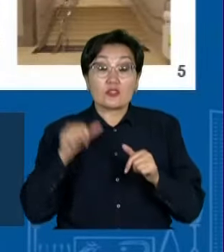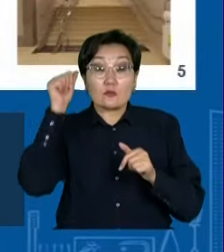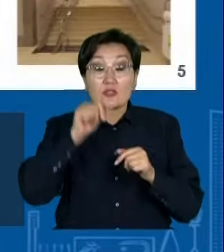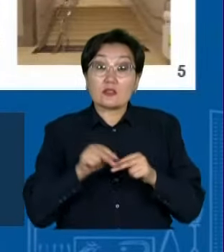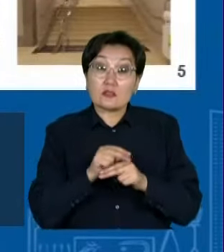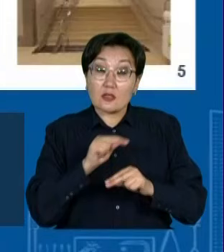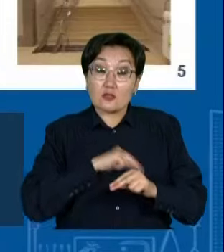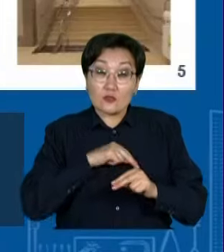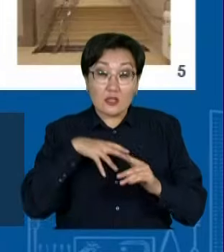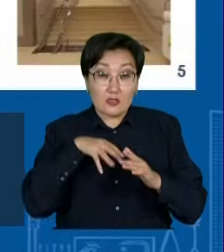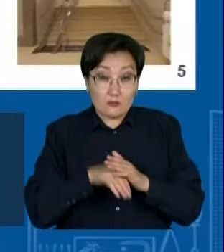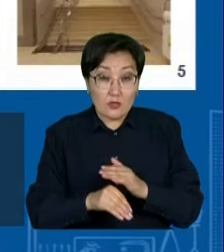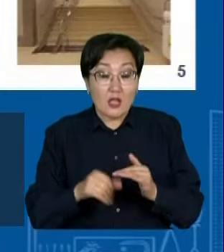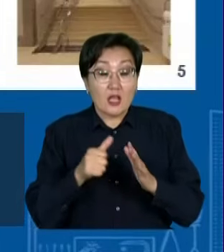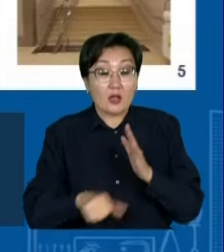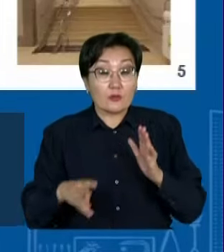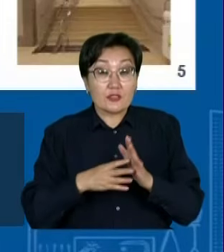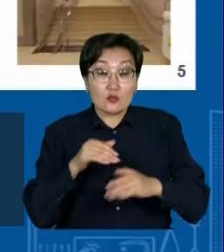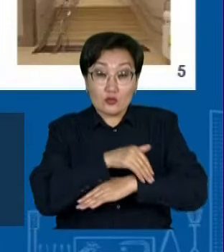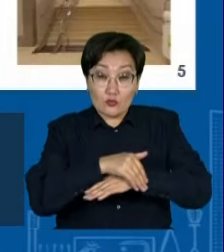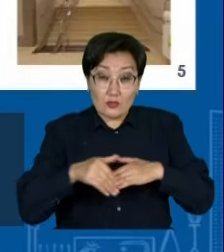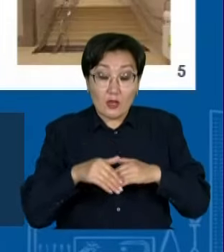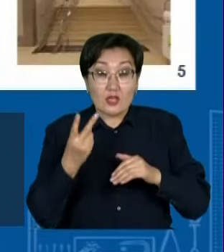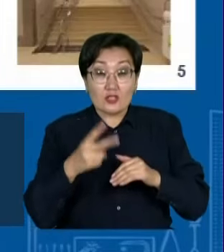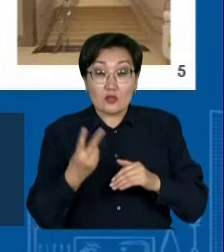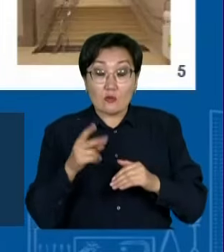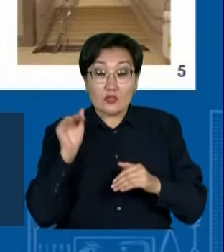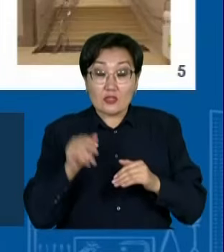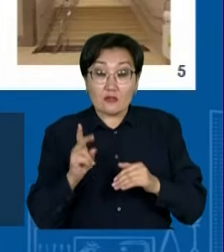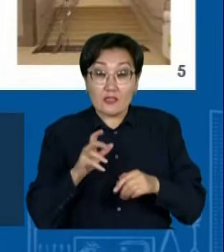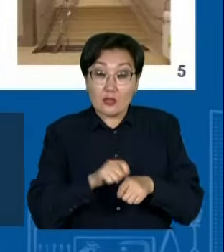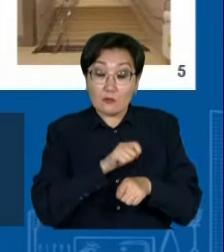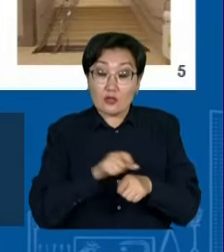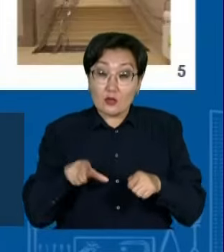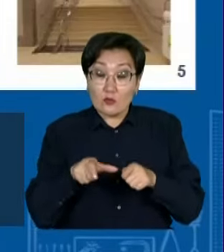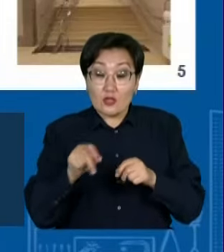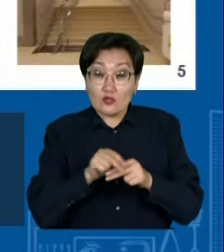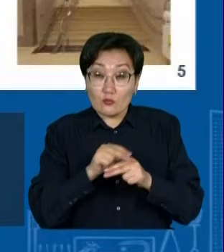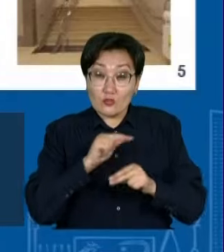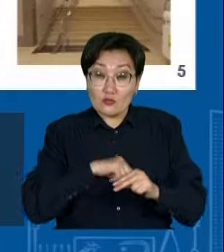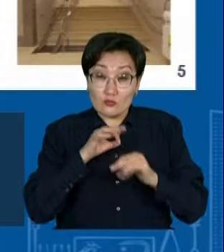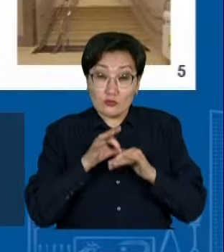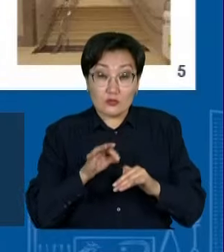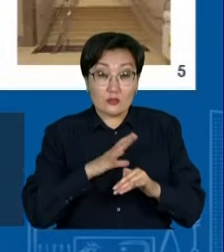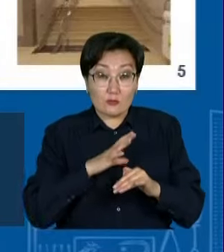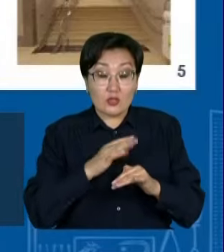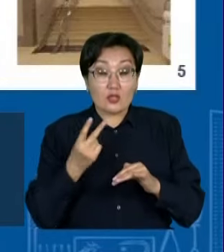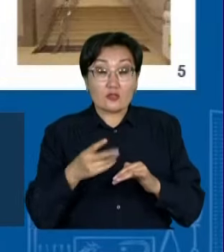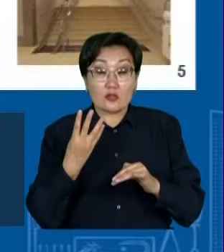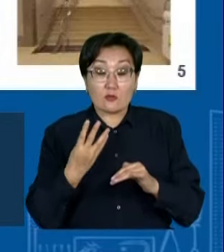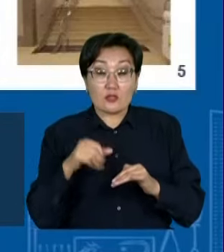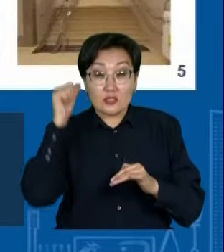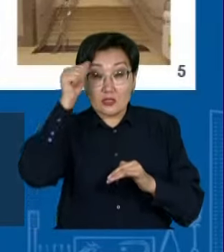жөндеу жұмыстары аясында 69 көшеде 22,000 шаршы метр жолда жұмыстары жүргізілді.